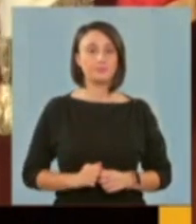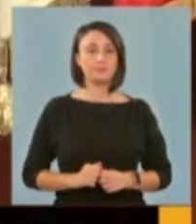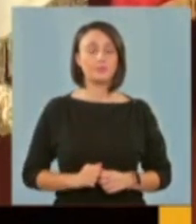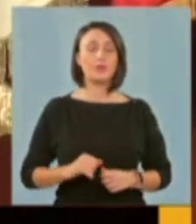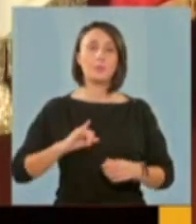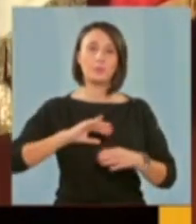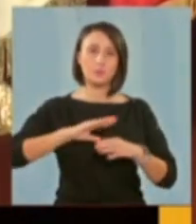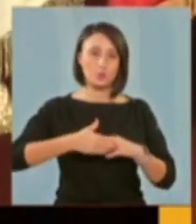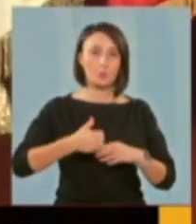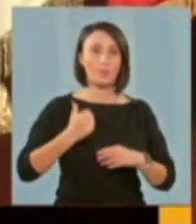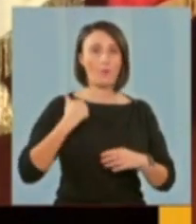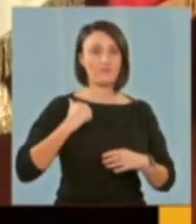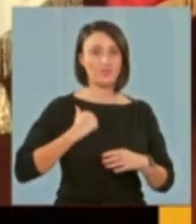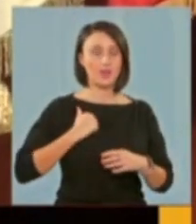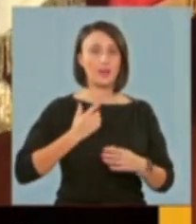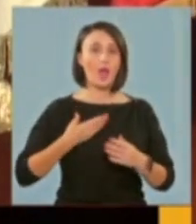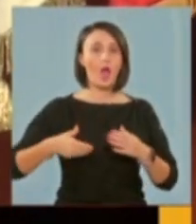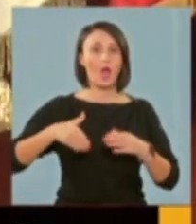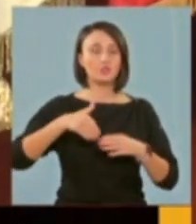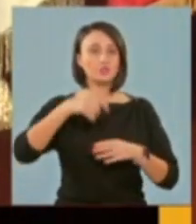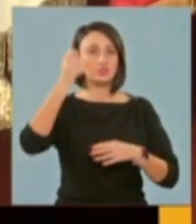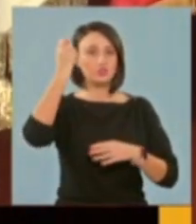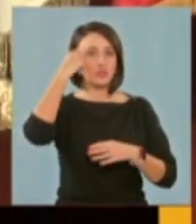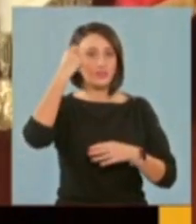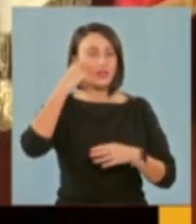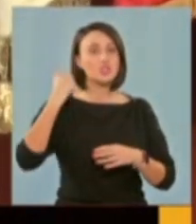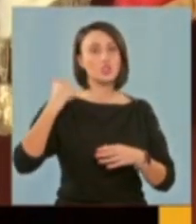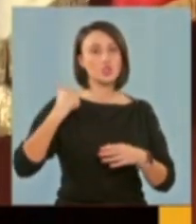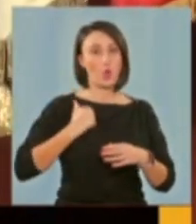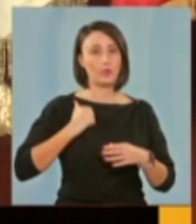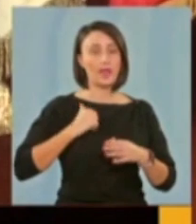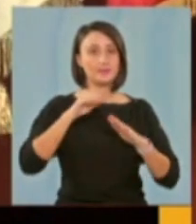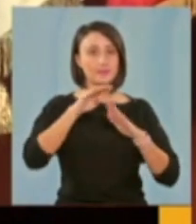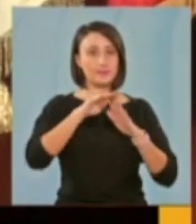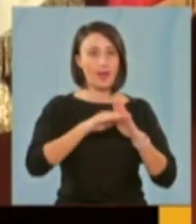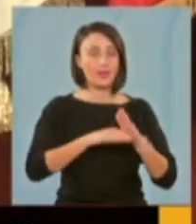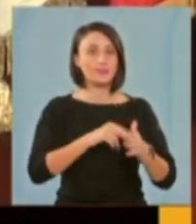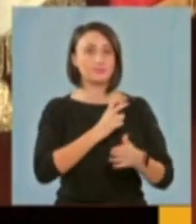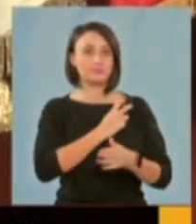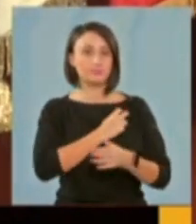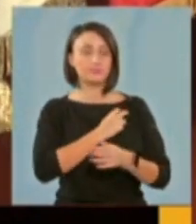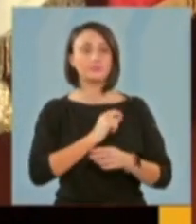militari, subofițeri, personal civil, soldați gradați,